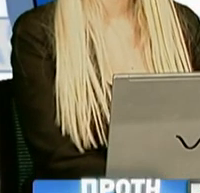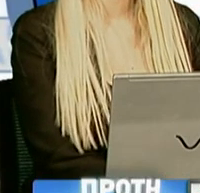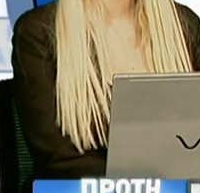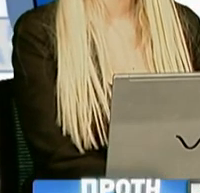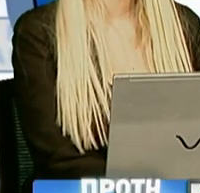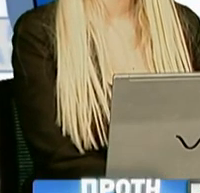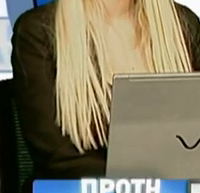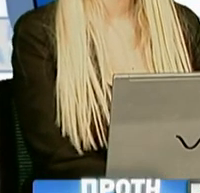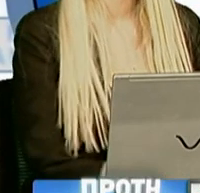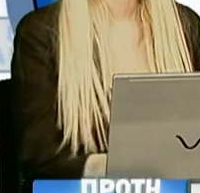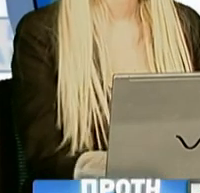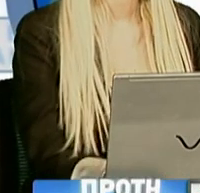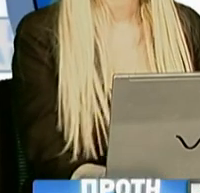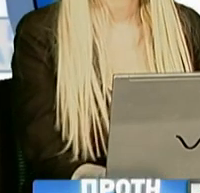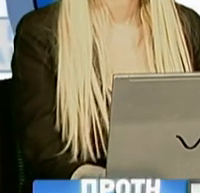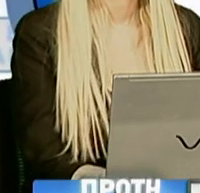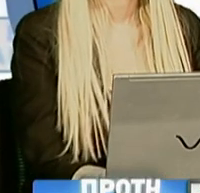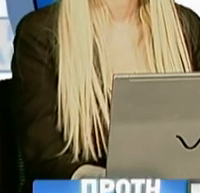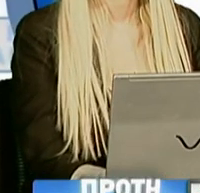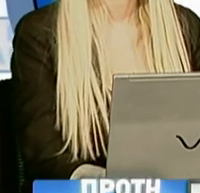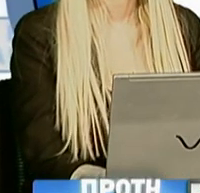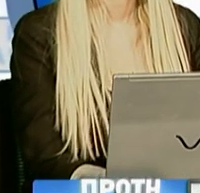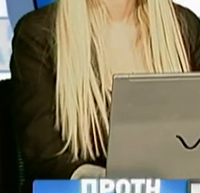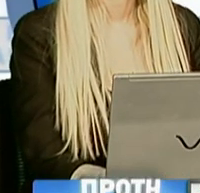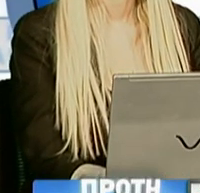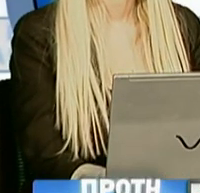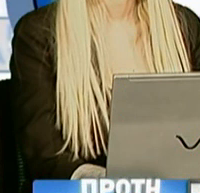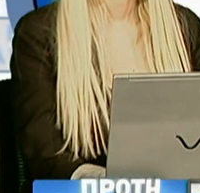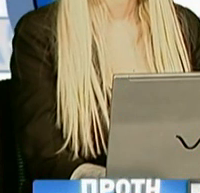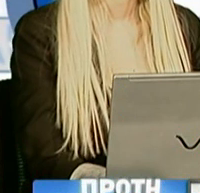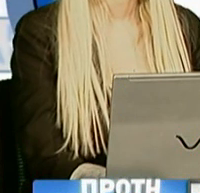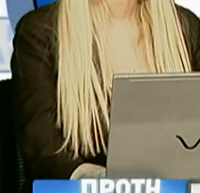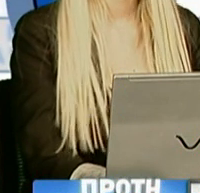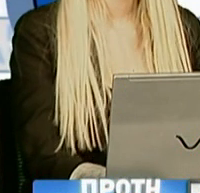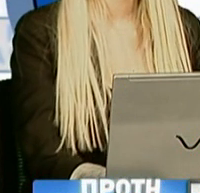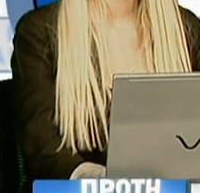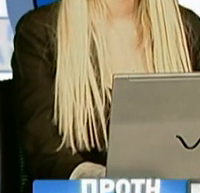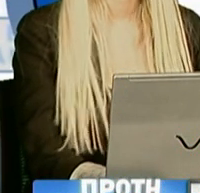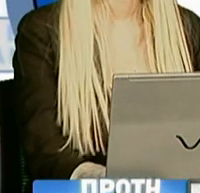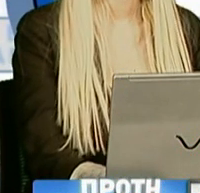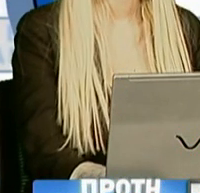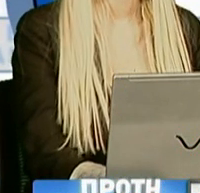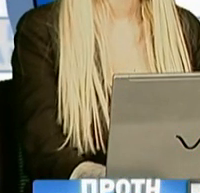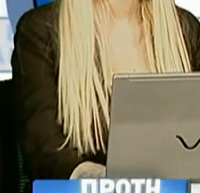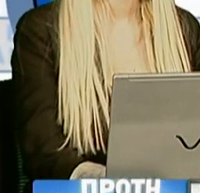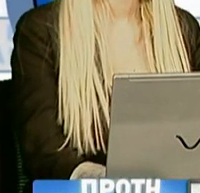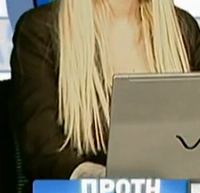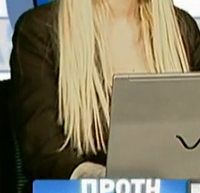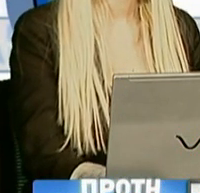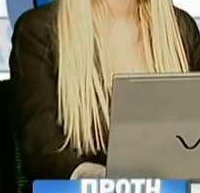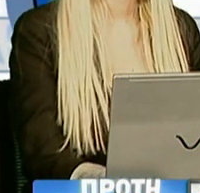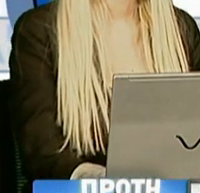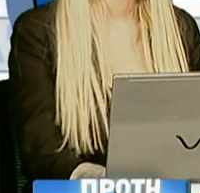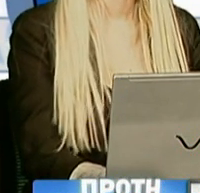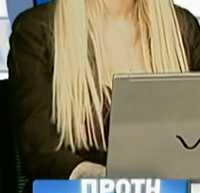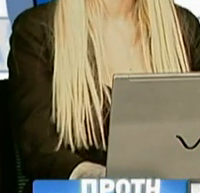ΣΥΡΙΖΑ και του Προέδρου του Αλέξη Τσίπρα που εξαπέλυσε ο Πρόεδρος του ΠΑΣΟΚ, ο Ευάγγελος Βενιζέλος. Αν εμείς που αγωνιζόμαστε για τη